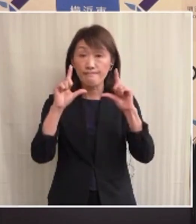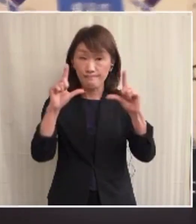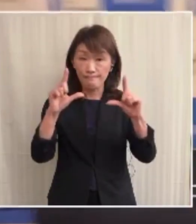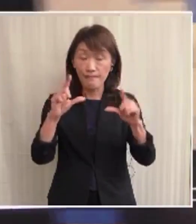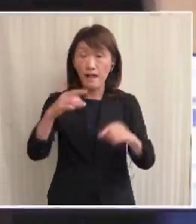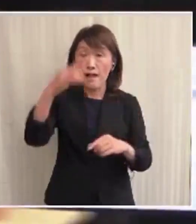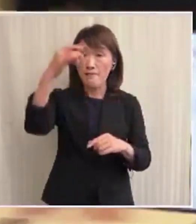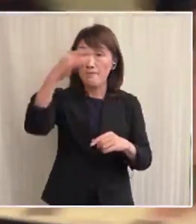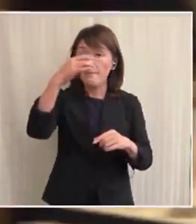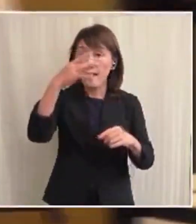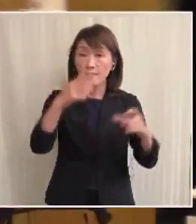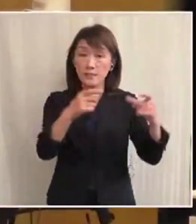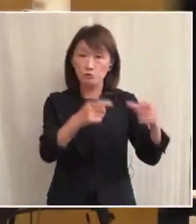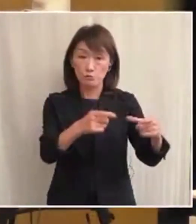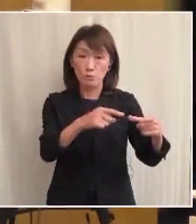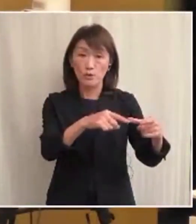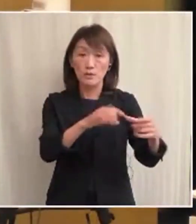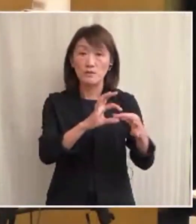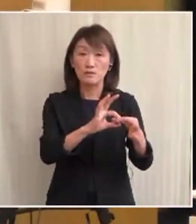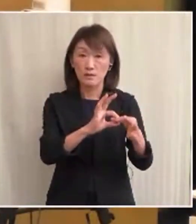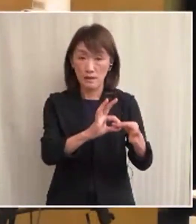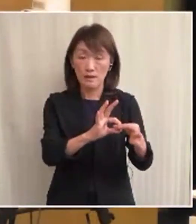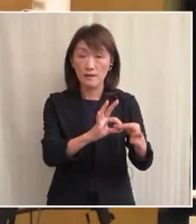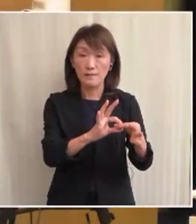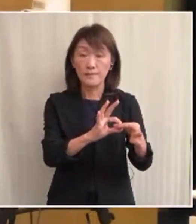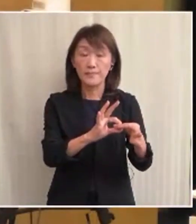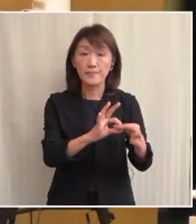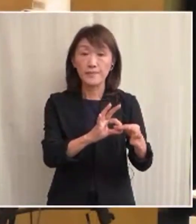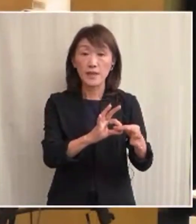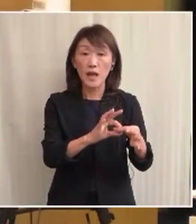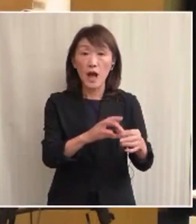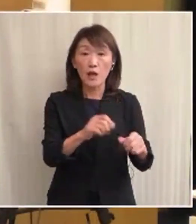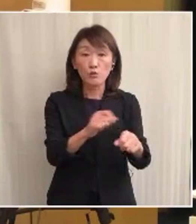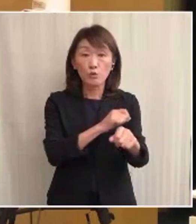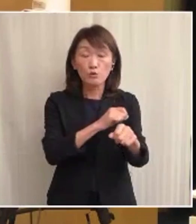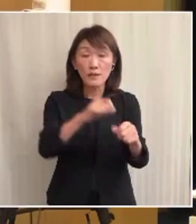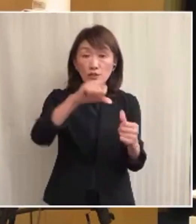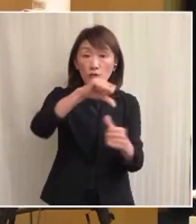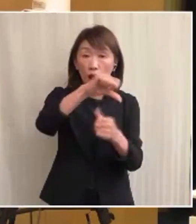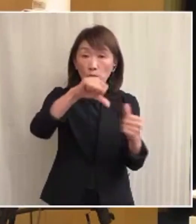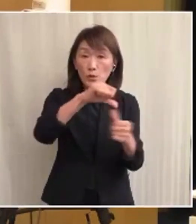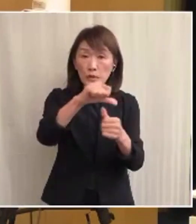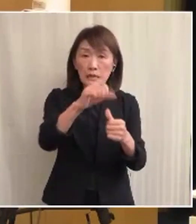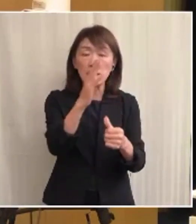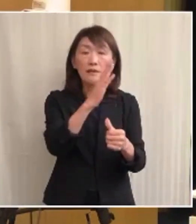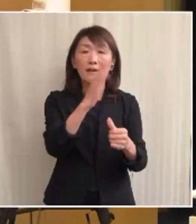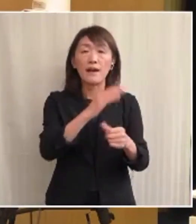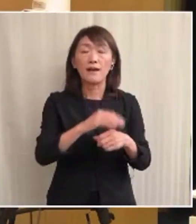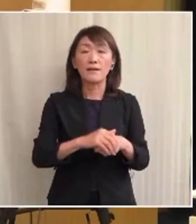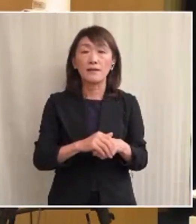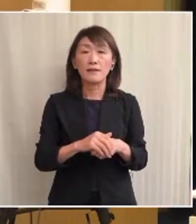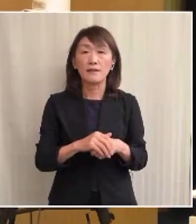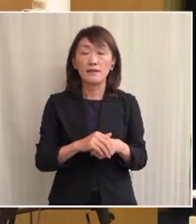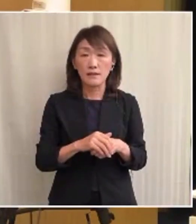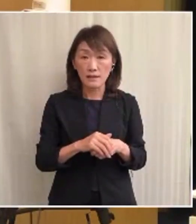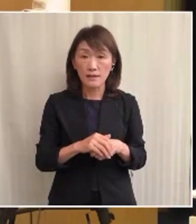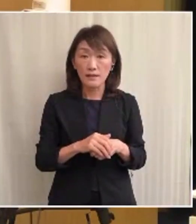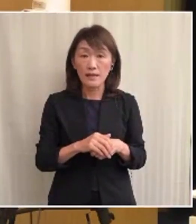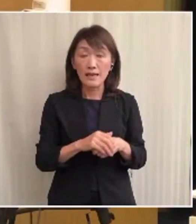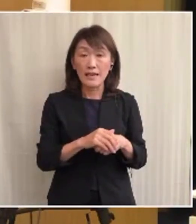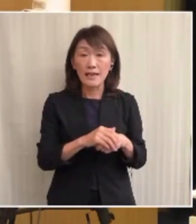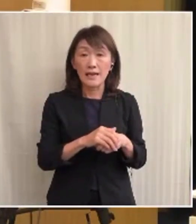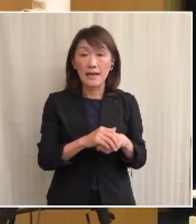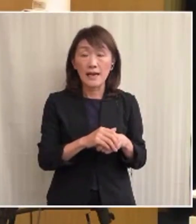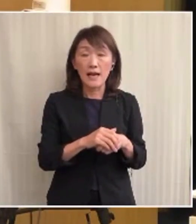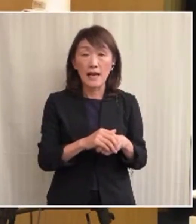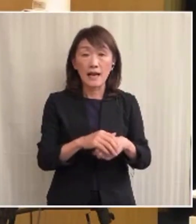まずあの電子クーポンの方になりますけれども、特別なアプリということではないんですが、現在、一時